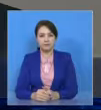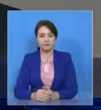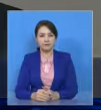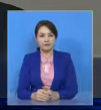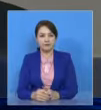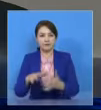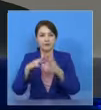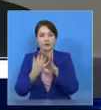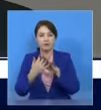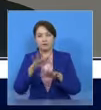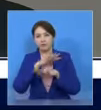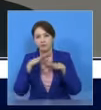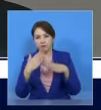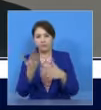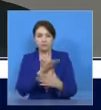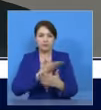Енді ауылдық жерлерде көбінесе біз